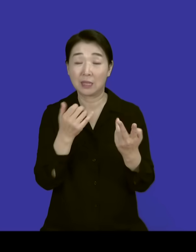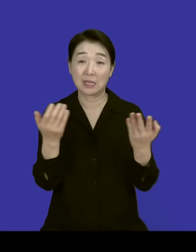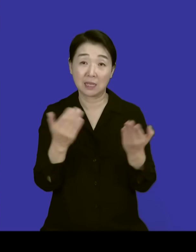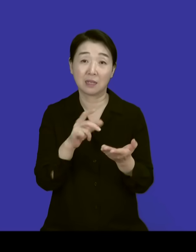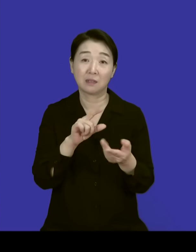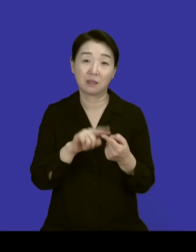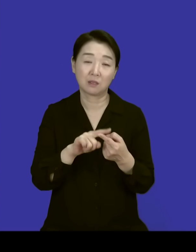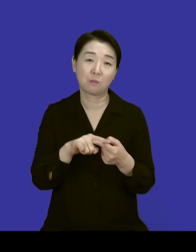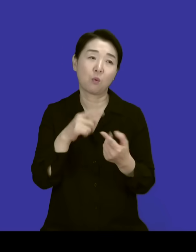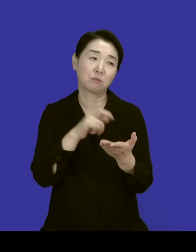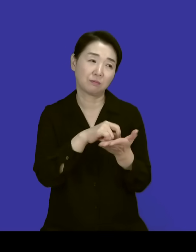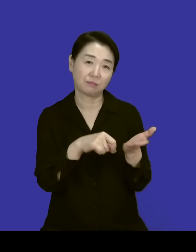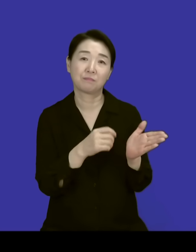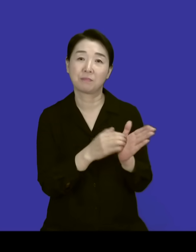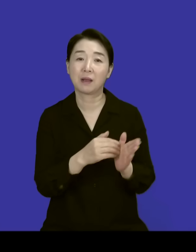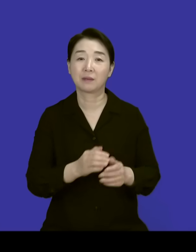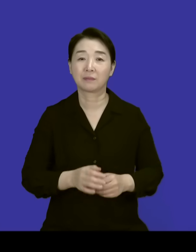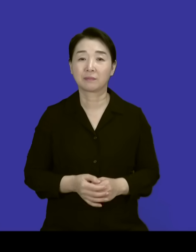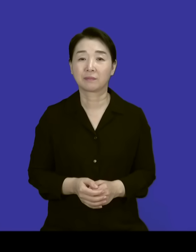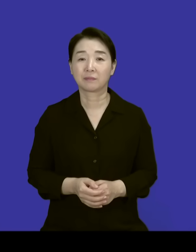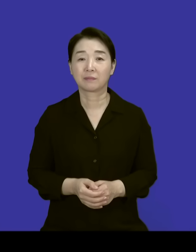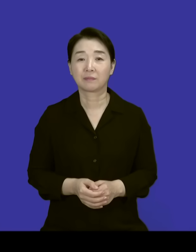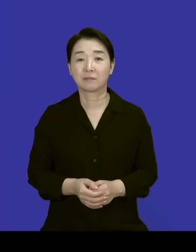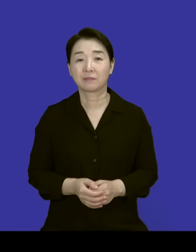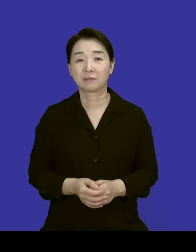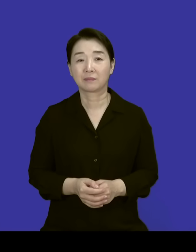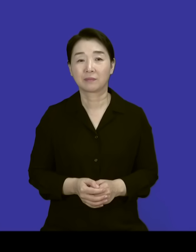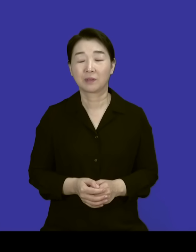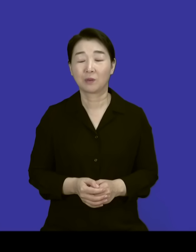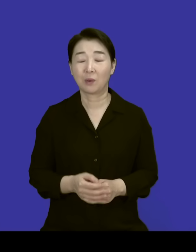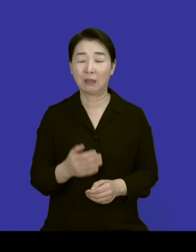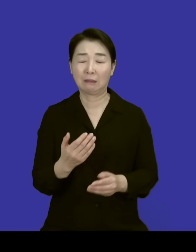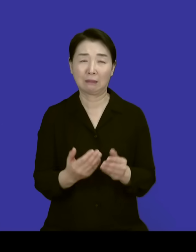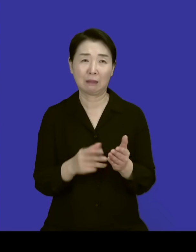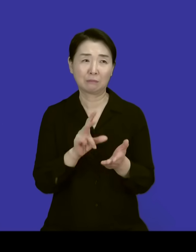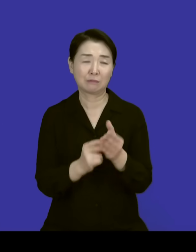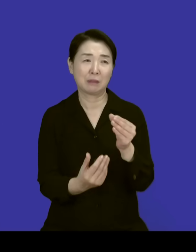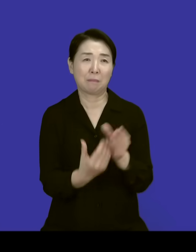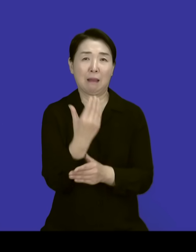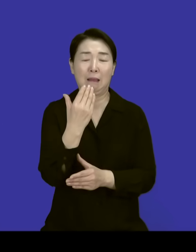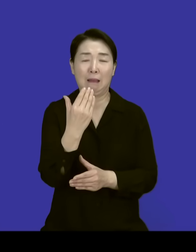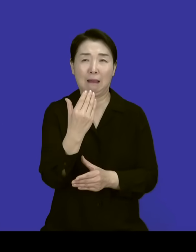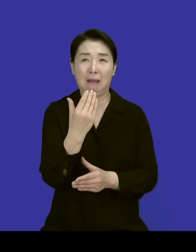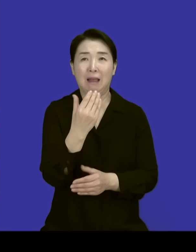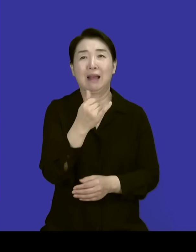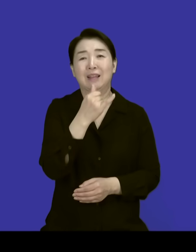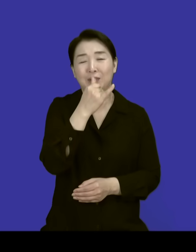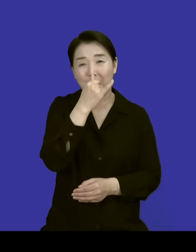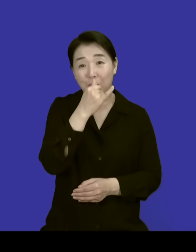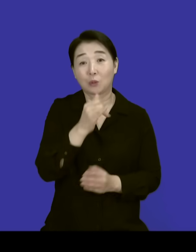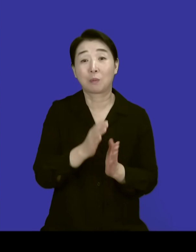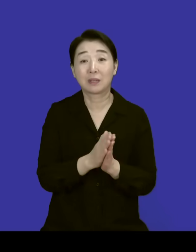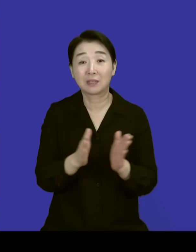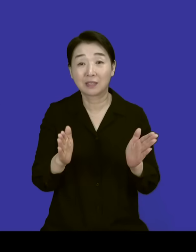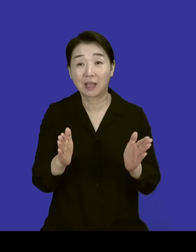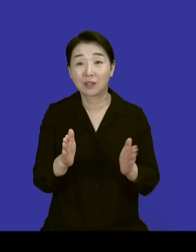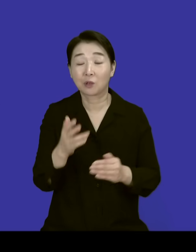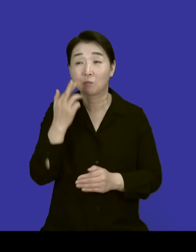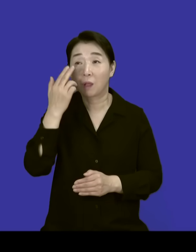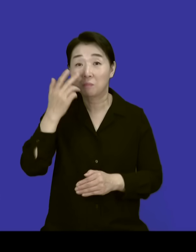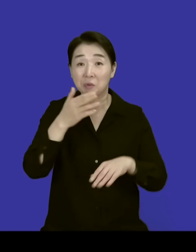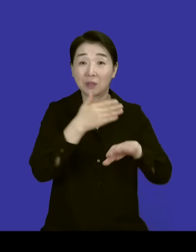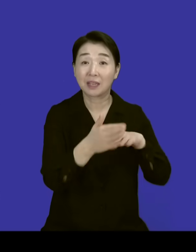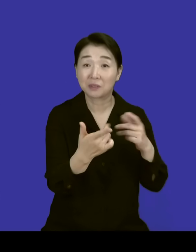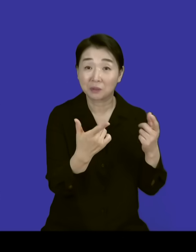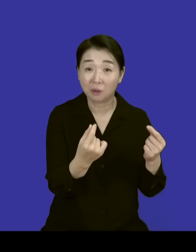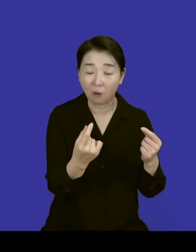네, 이야기들. 그런 얘기를 막 뭐 사고 치고 막 이랬던 그런 시절로 인트로가 시작을 했어요. 진짜 미국의 갱스터 랩처럼 네, 나오네요. 시작을